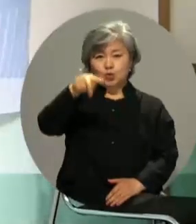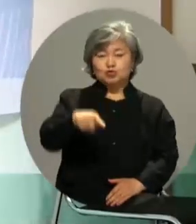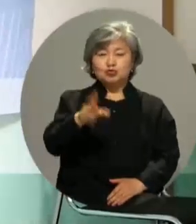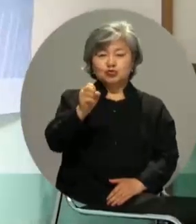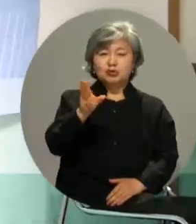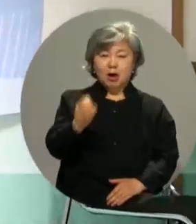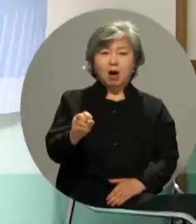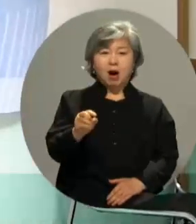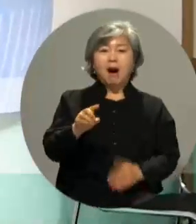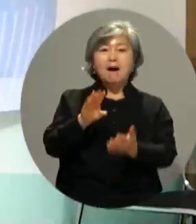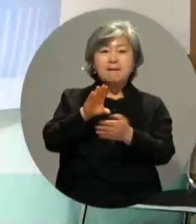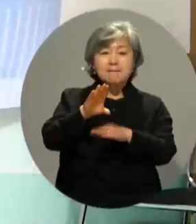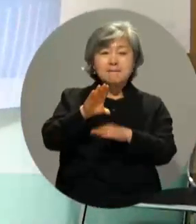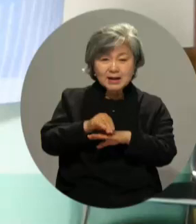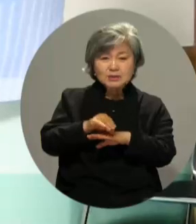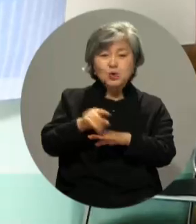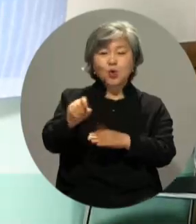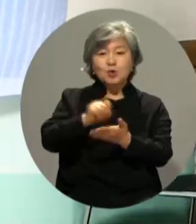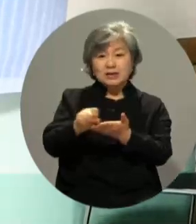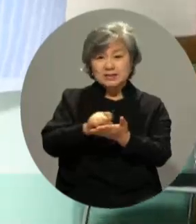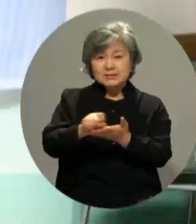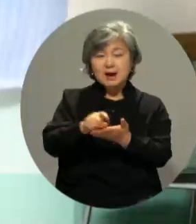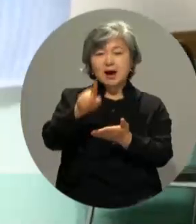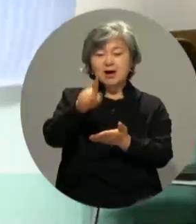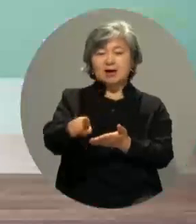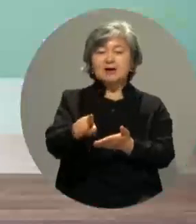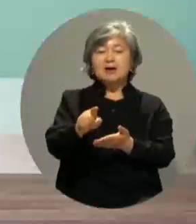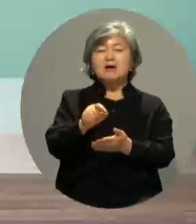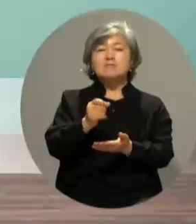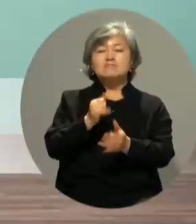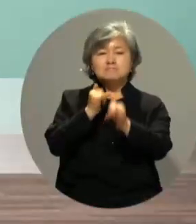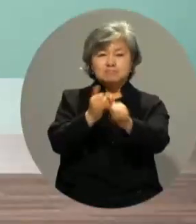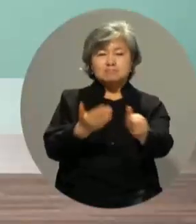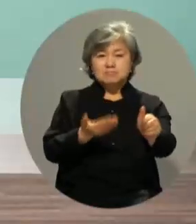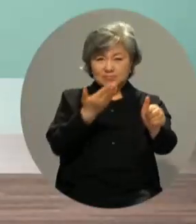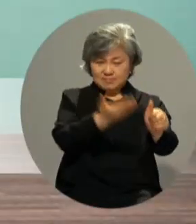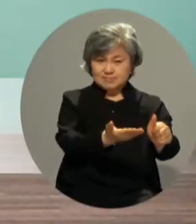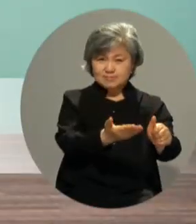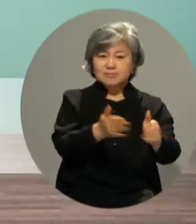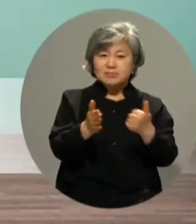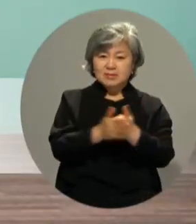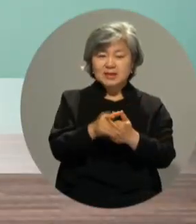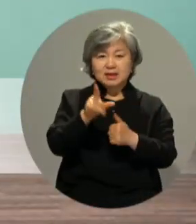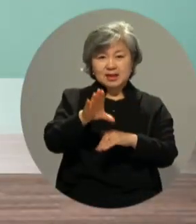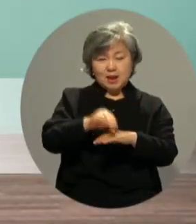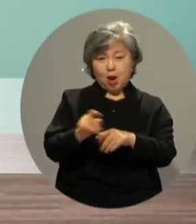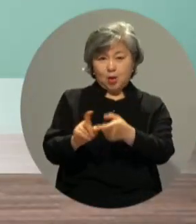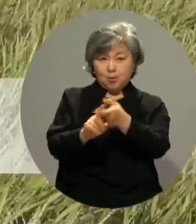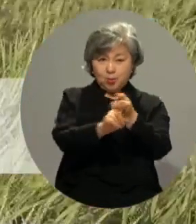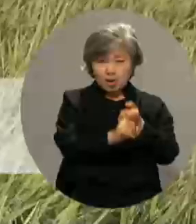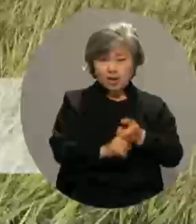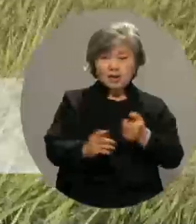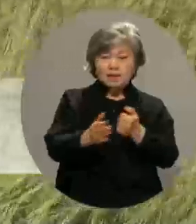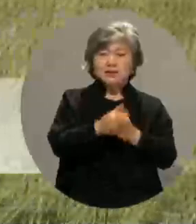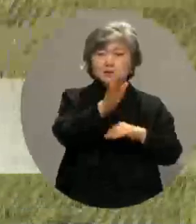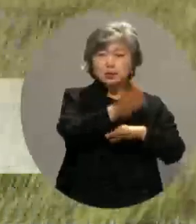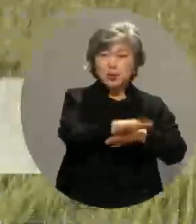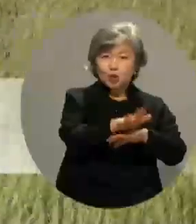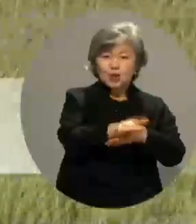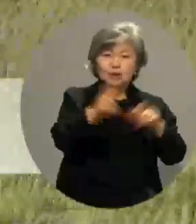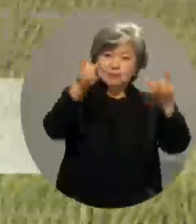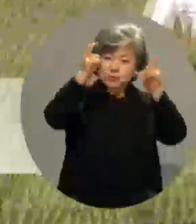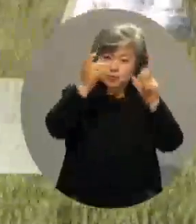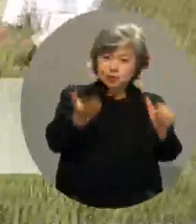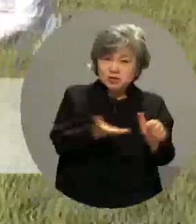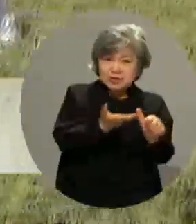174회 방송기자연합회 지역취재부문 이달의 기자상을 수상했습니다. 방송기자연합회는 농림축산식품부가